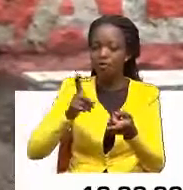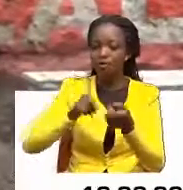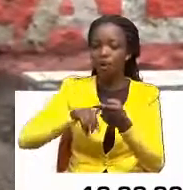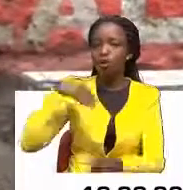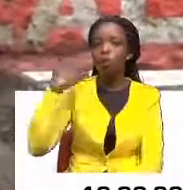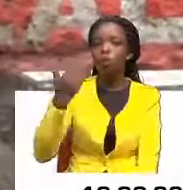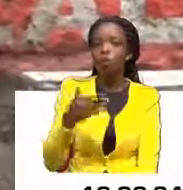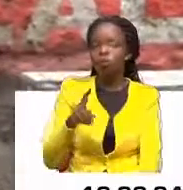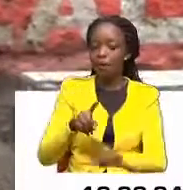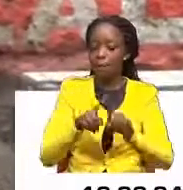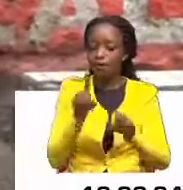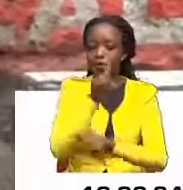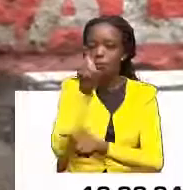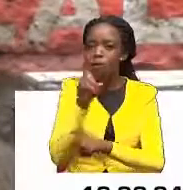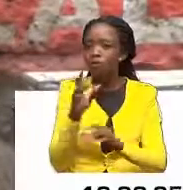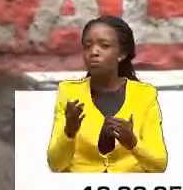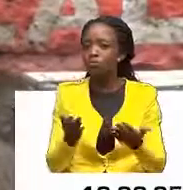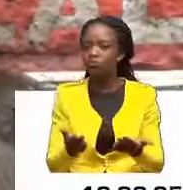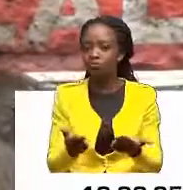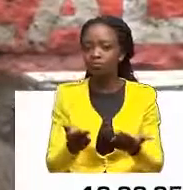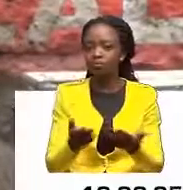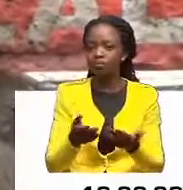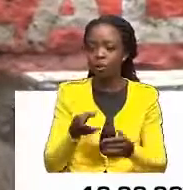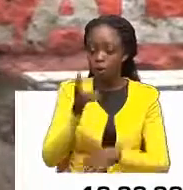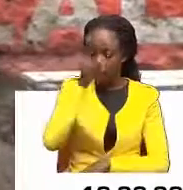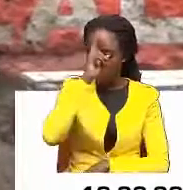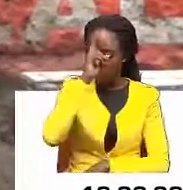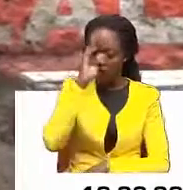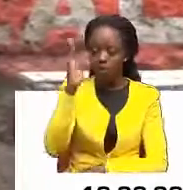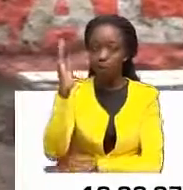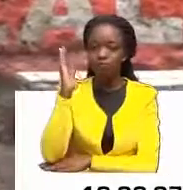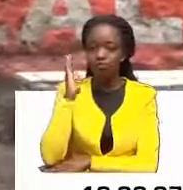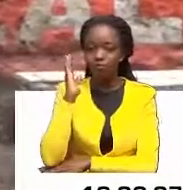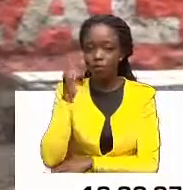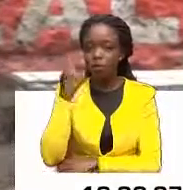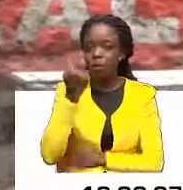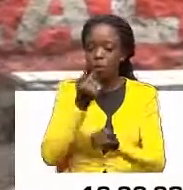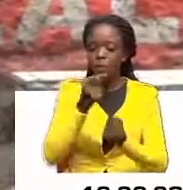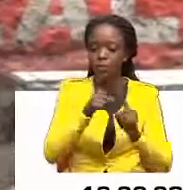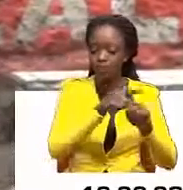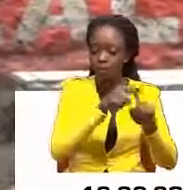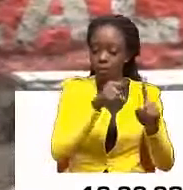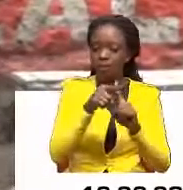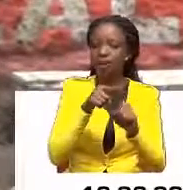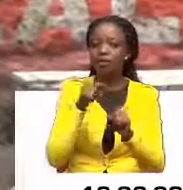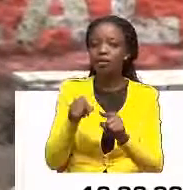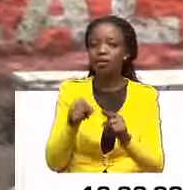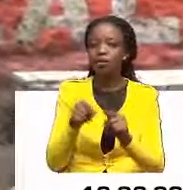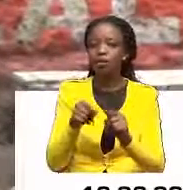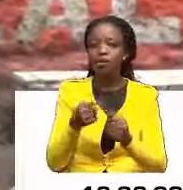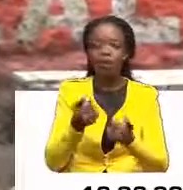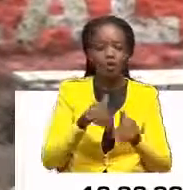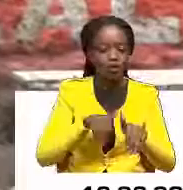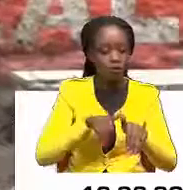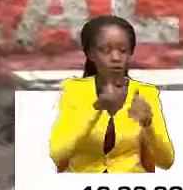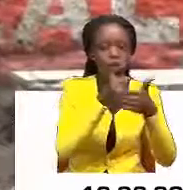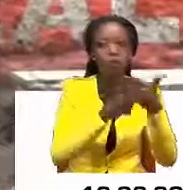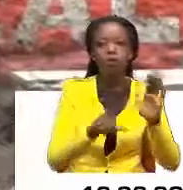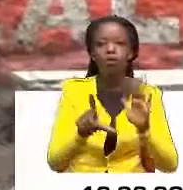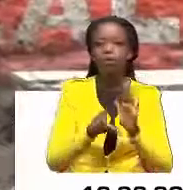mara. Lakini swali ni je, maafisa wa usalama ambao hutekeleza mauaji hayo huchukuliwa hatua